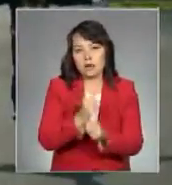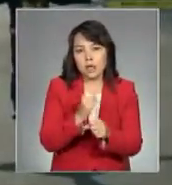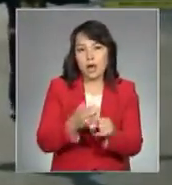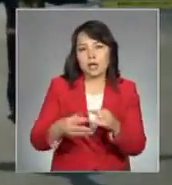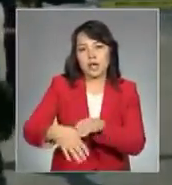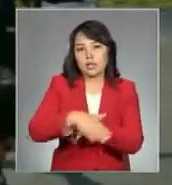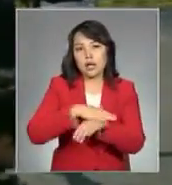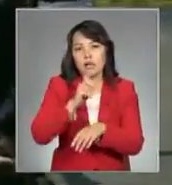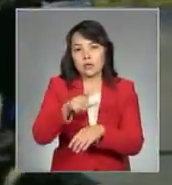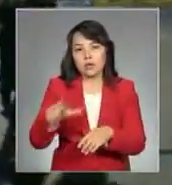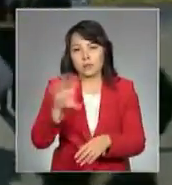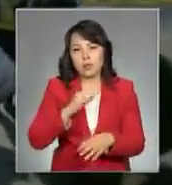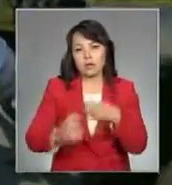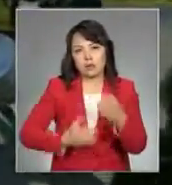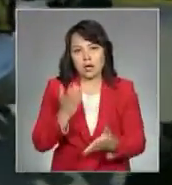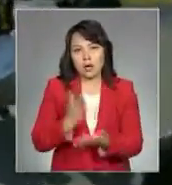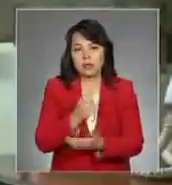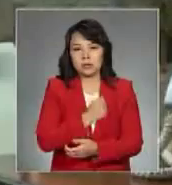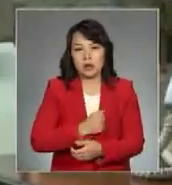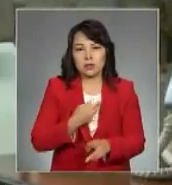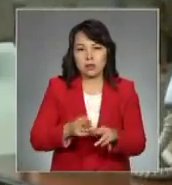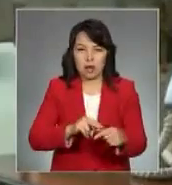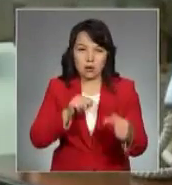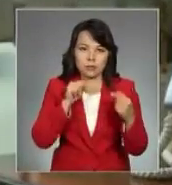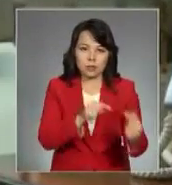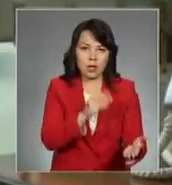жергілікті жұрттың үрейін қашырып отыр.